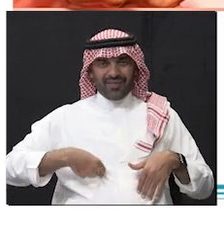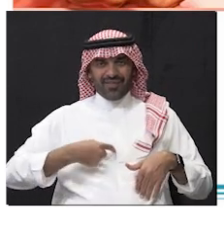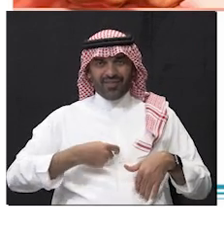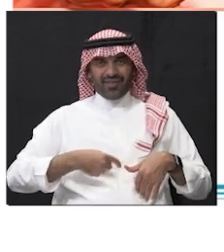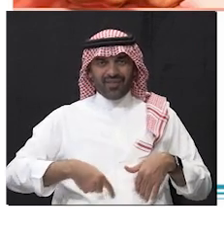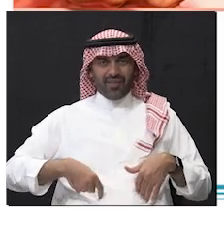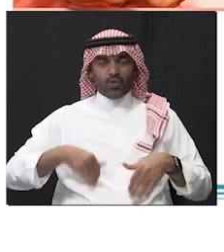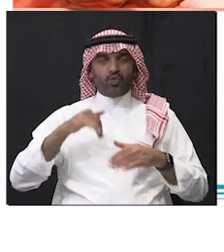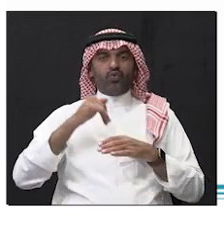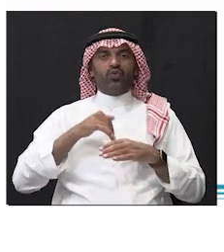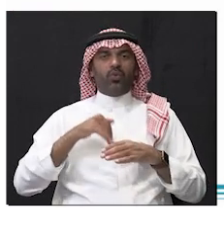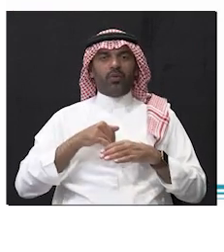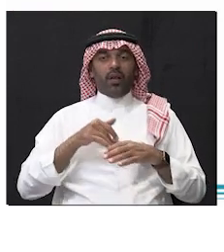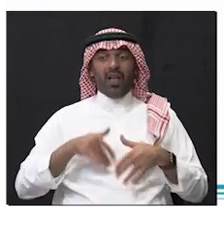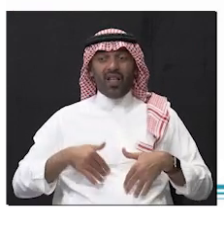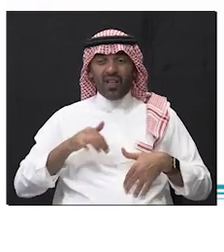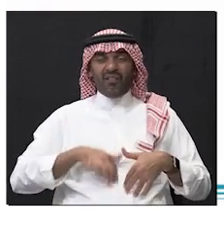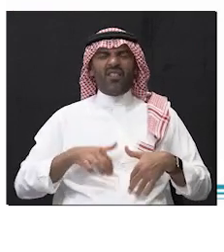أضرار.